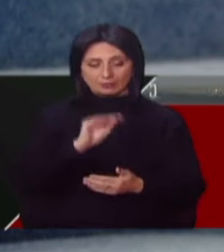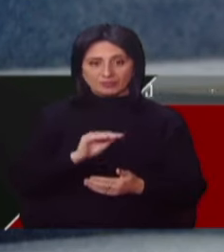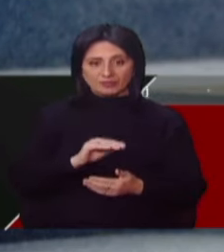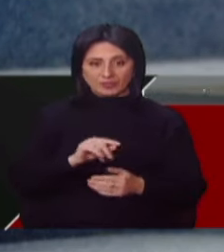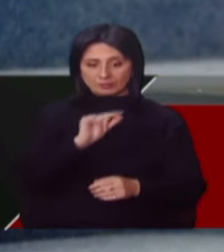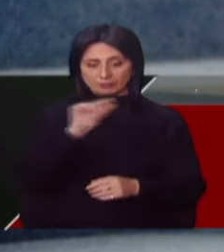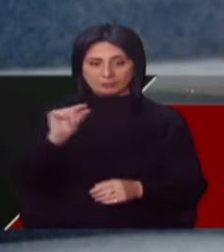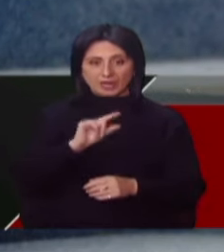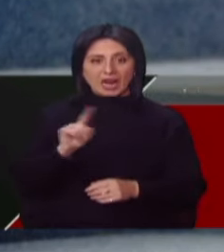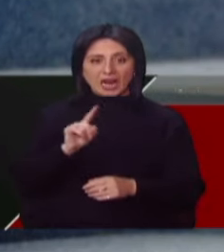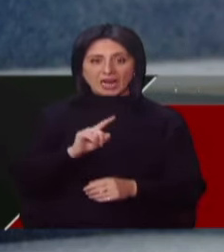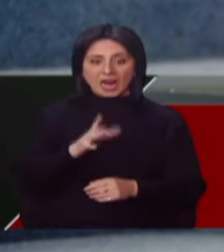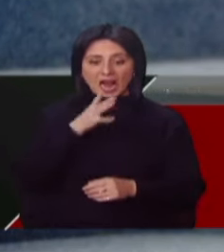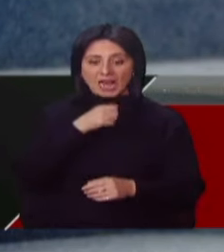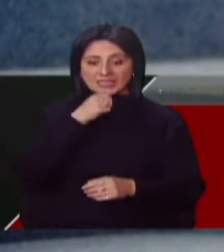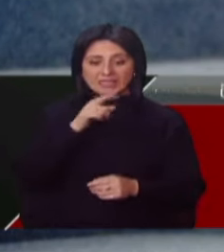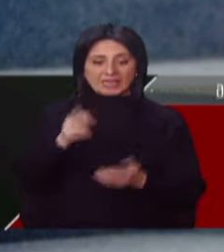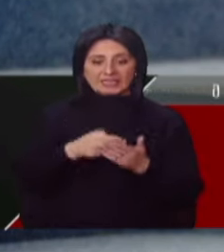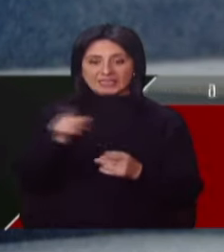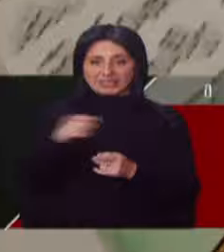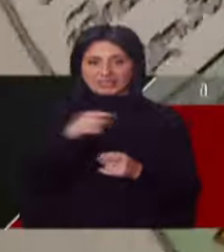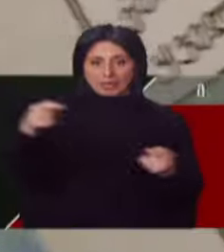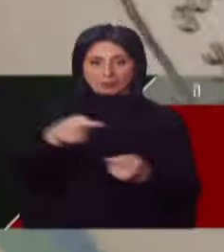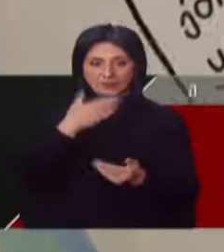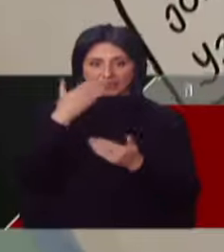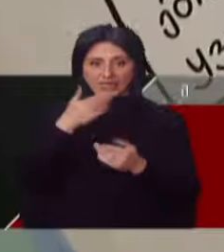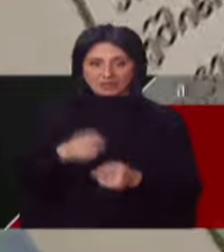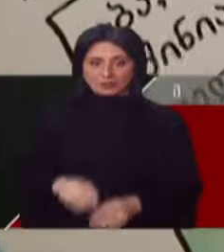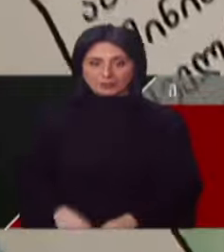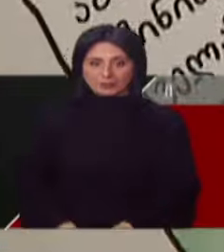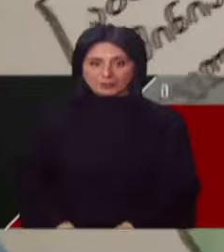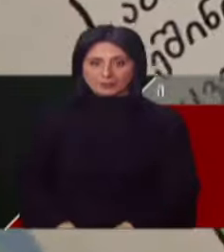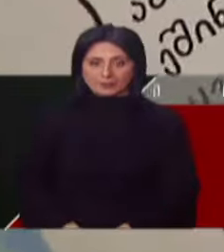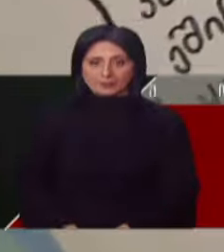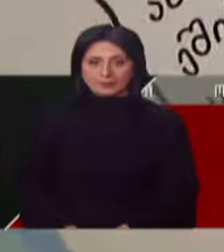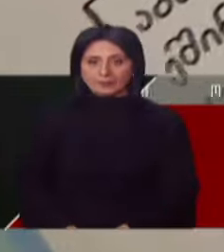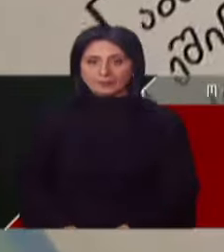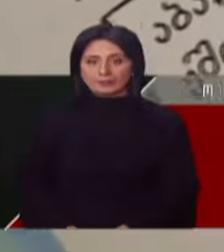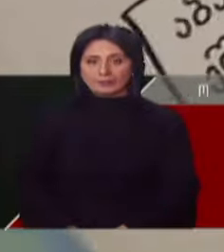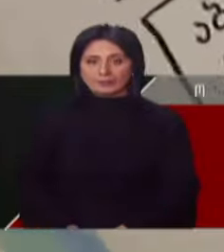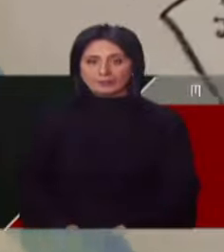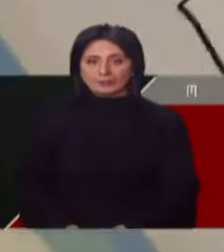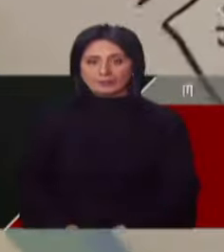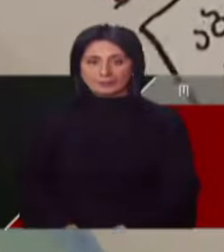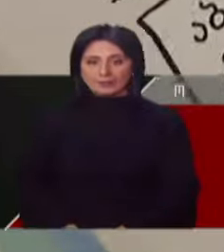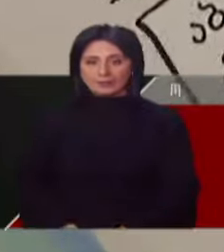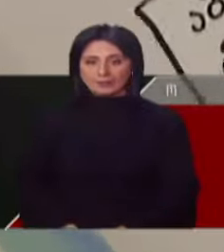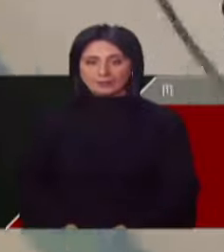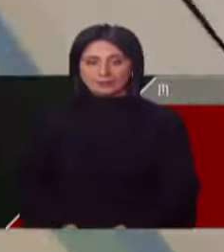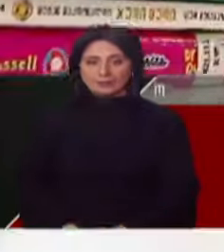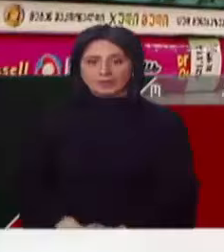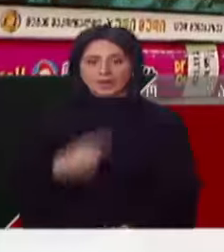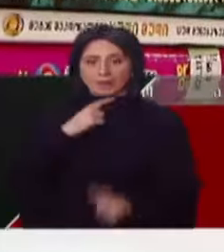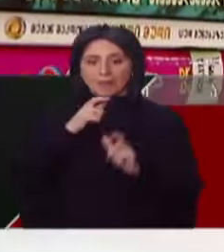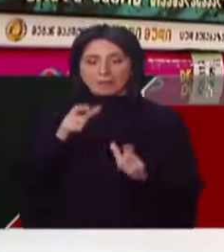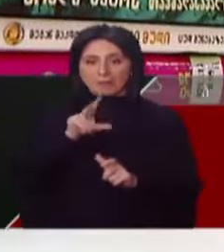აქვს პუნქტებად, რა ასაკში, რა წიგნი უნდა მისცეს. მაგრამ ზაღლებს ასევე ძალიან ეშინიათ ინტერესის რუტების.